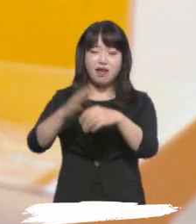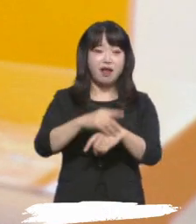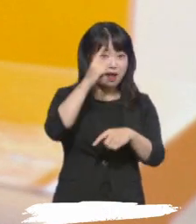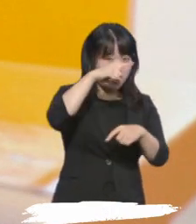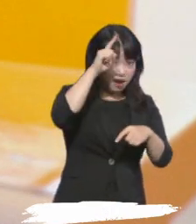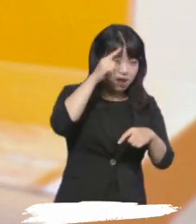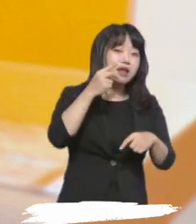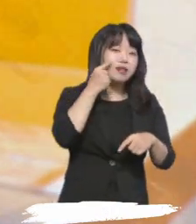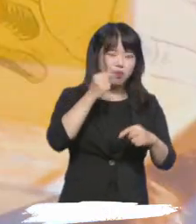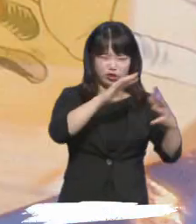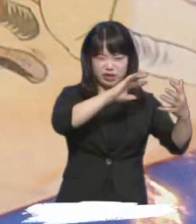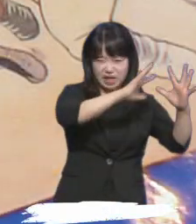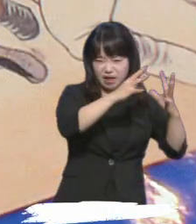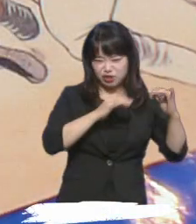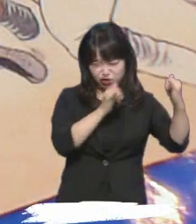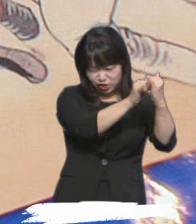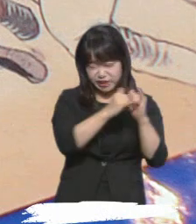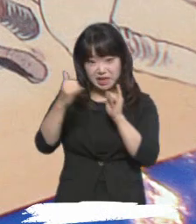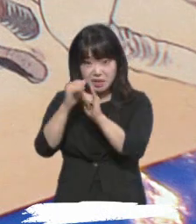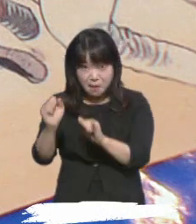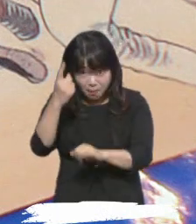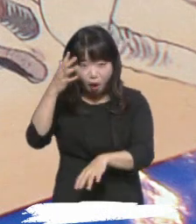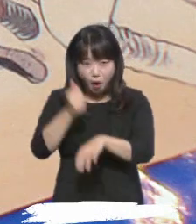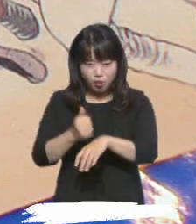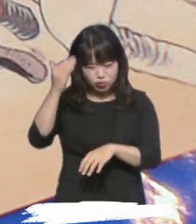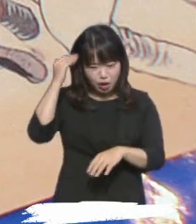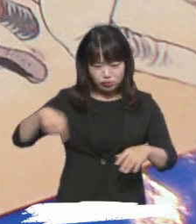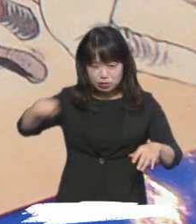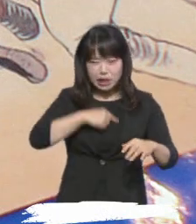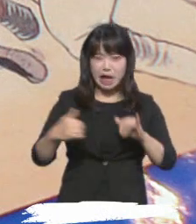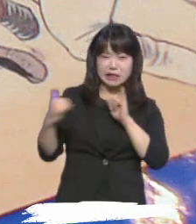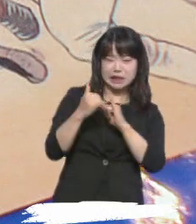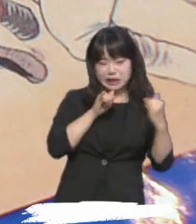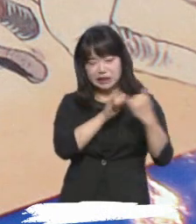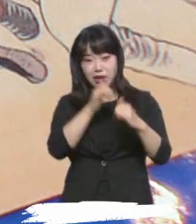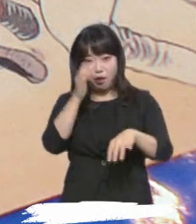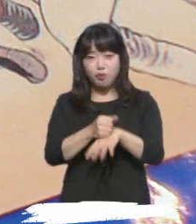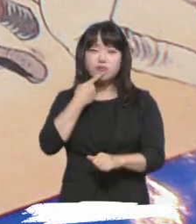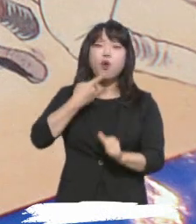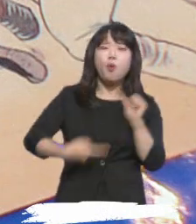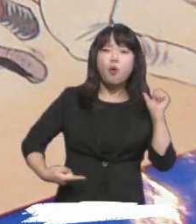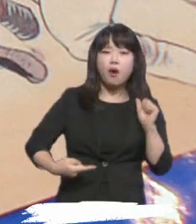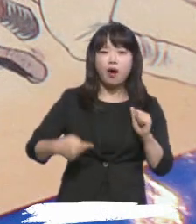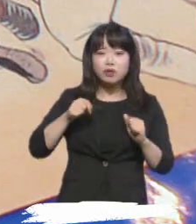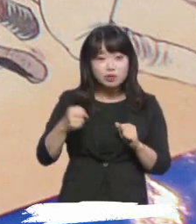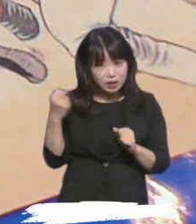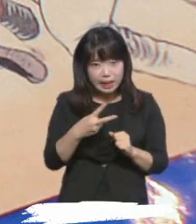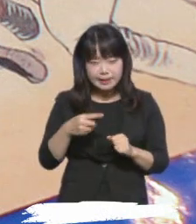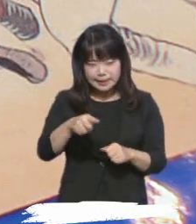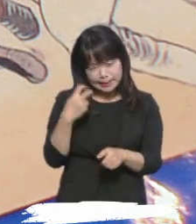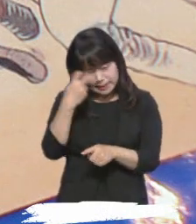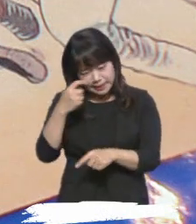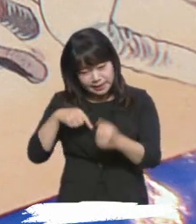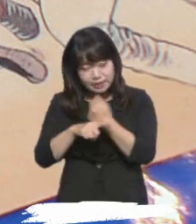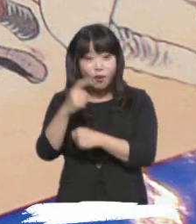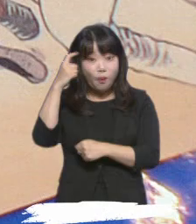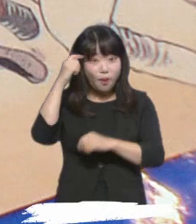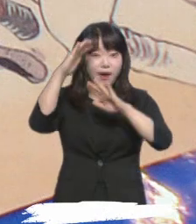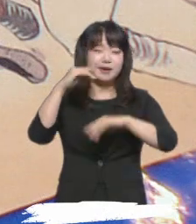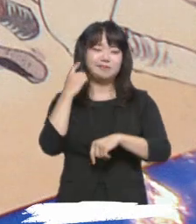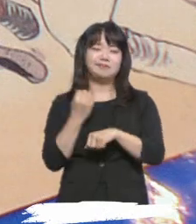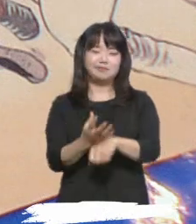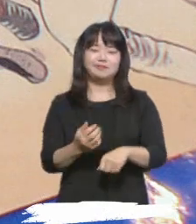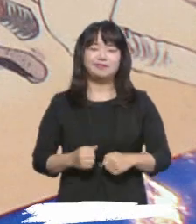러일전쟁이었습니다. 한반도에서 벌어진 그들의 전쟁에서 우리는 무엇을 잃었고 왜 지금 다시 주목해야 하는 건지 앵커